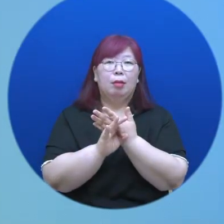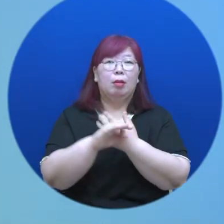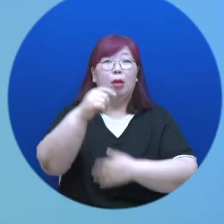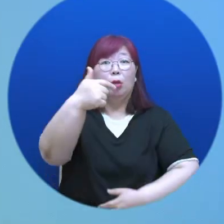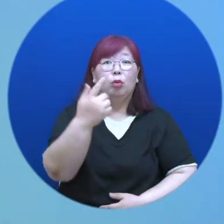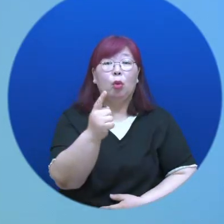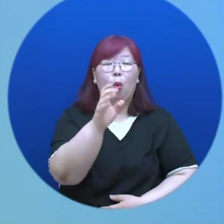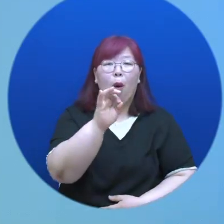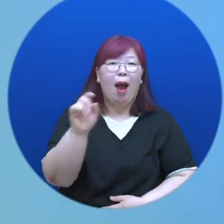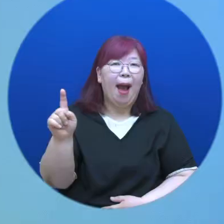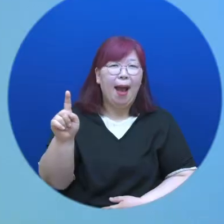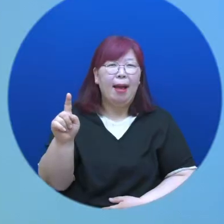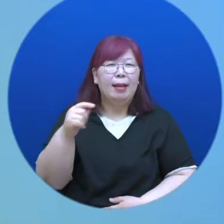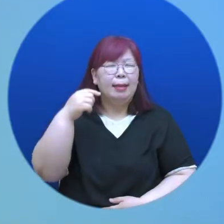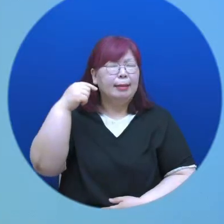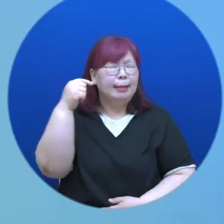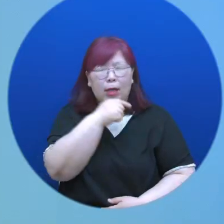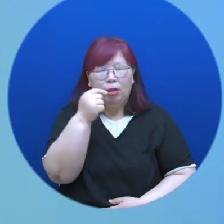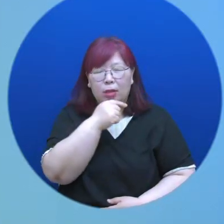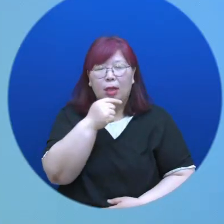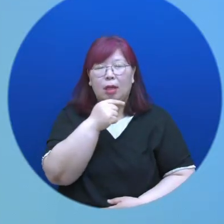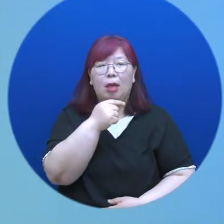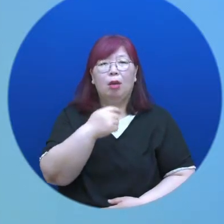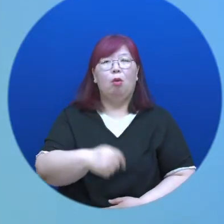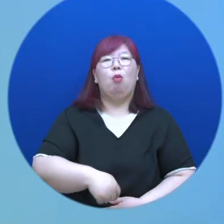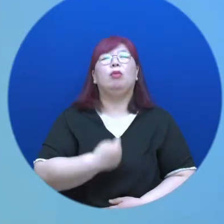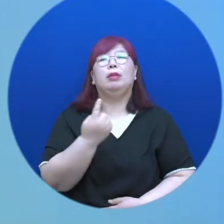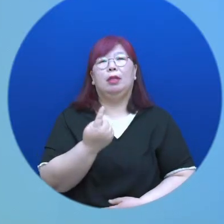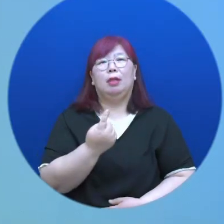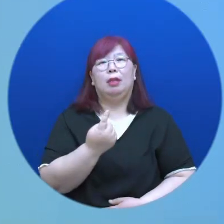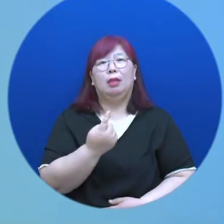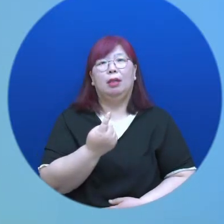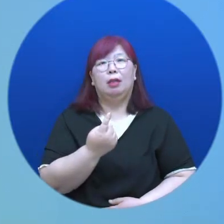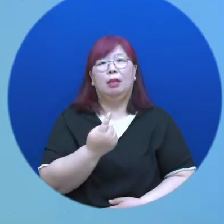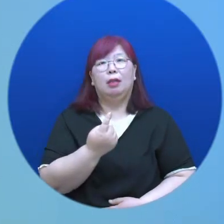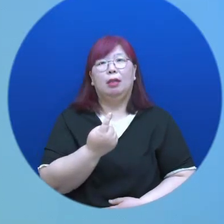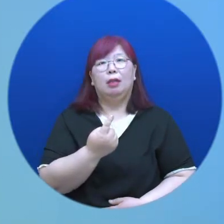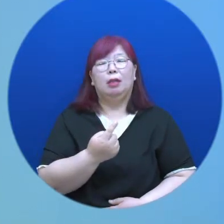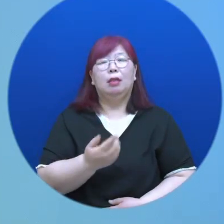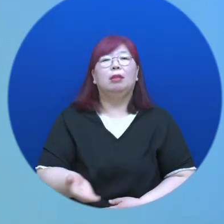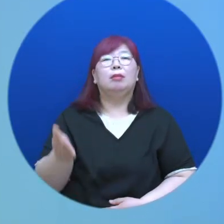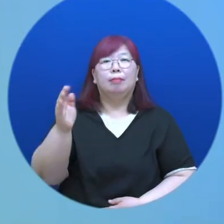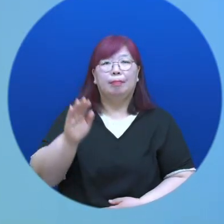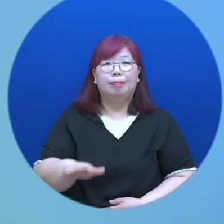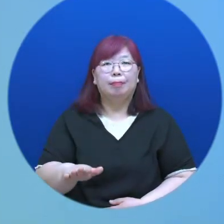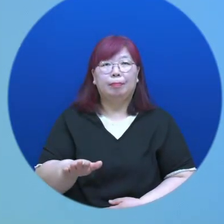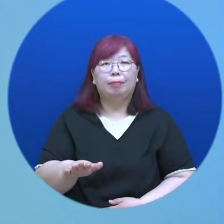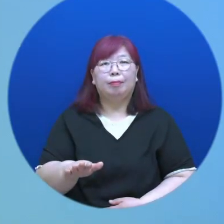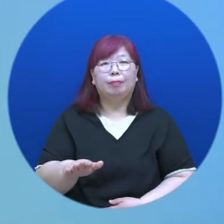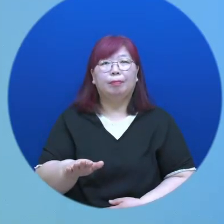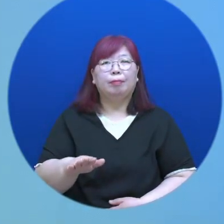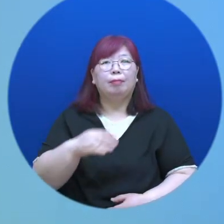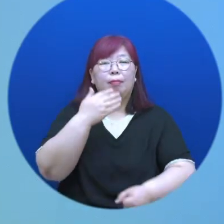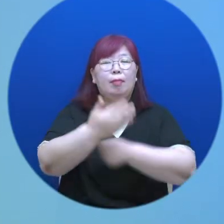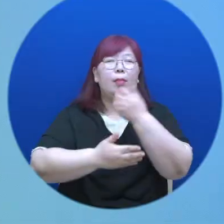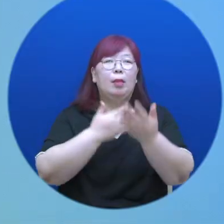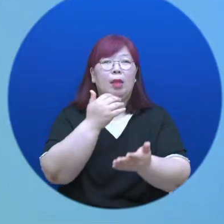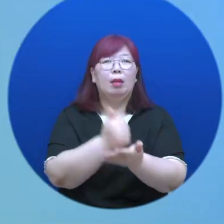노아는 철저하게 혼자였습니다. 그러나